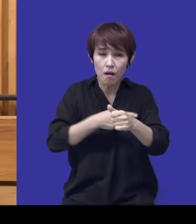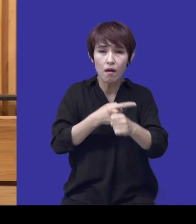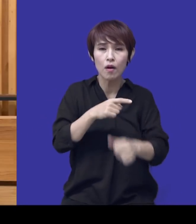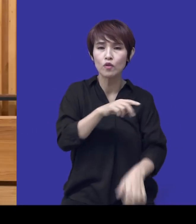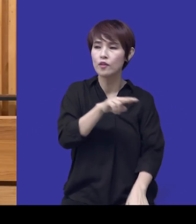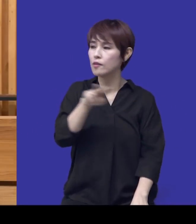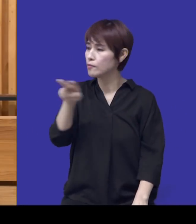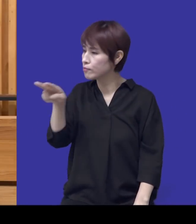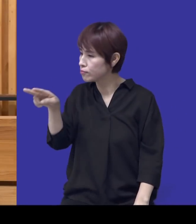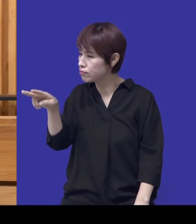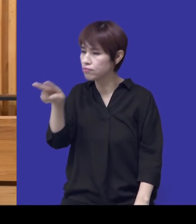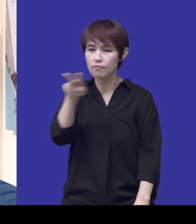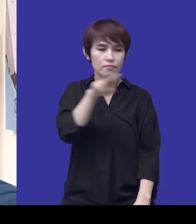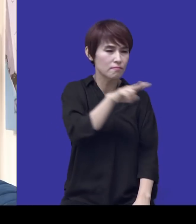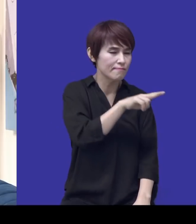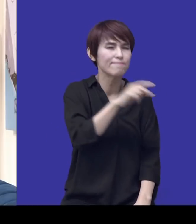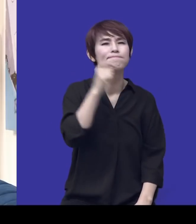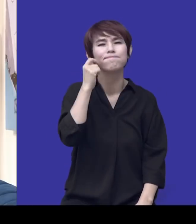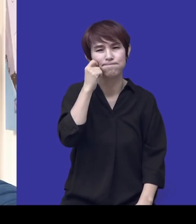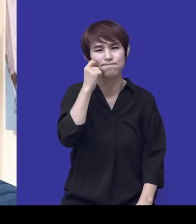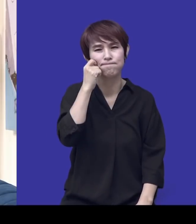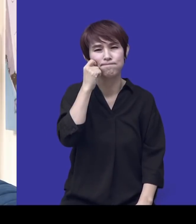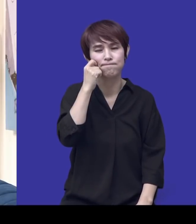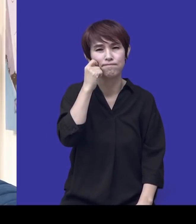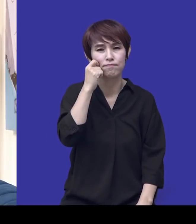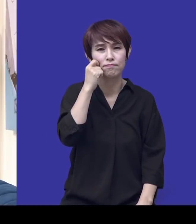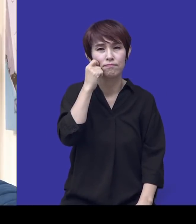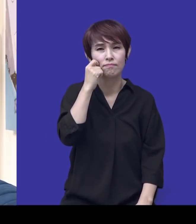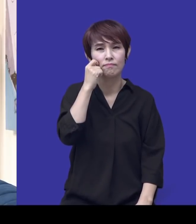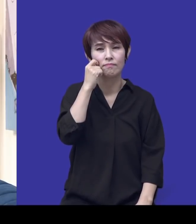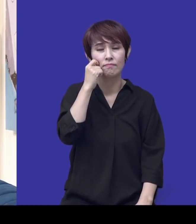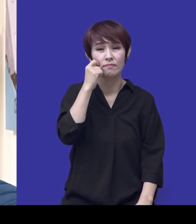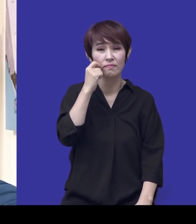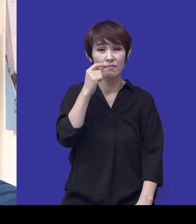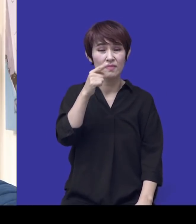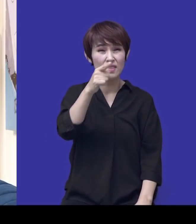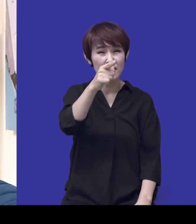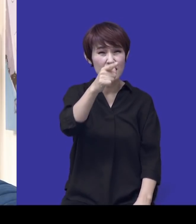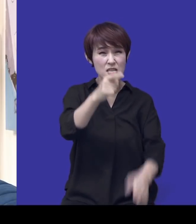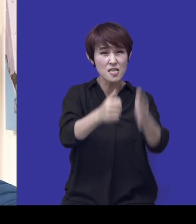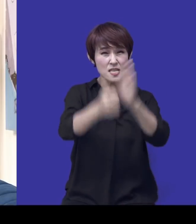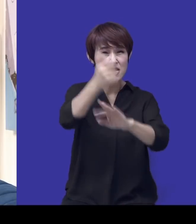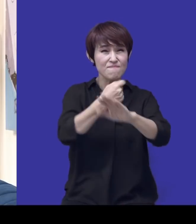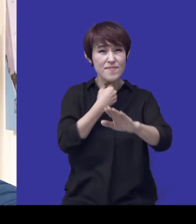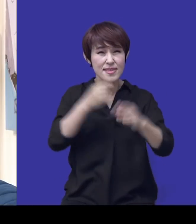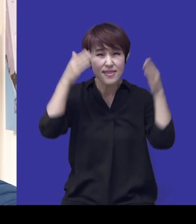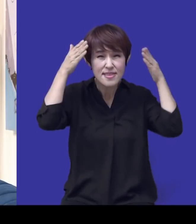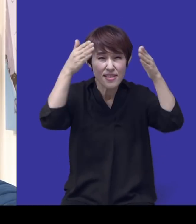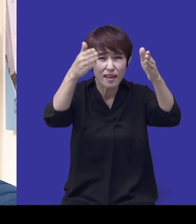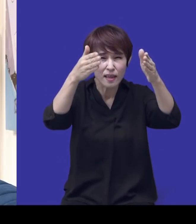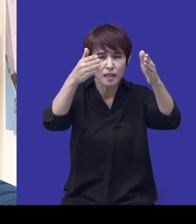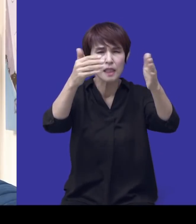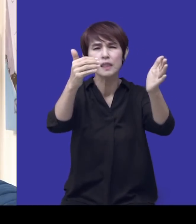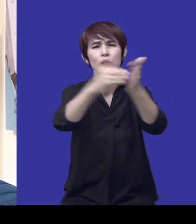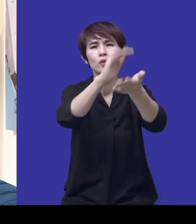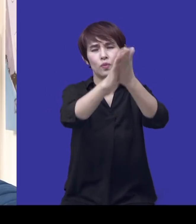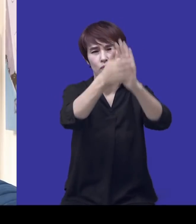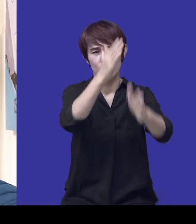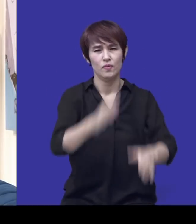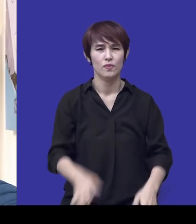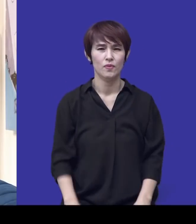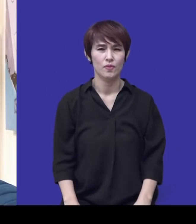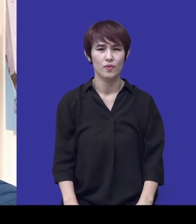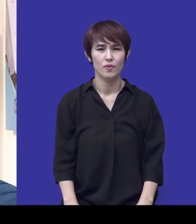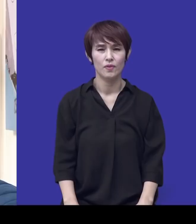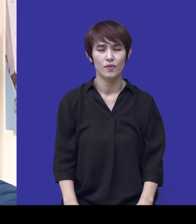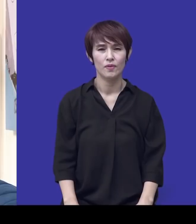없어요. 네. 그리고 이걸 가는 거는 끝이 없어요. 끝이 없는데 오히려 이게 성공의 기준이라고 다